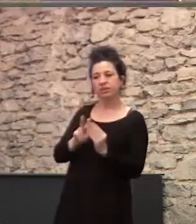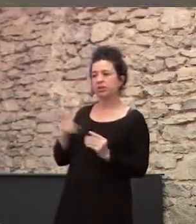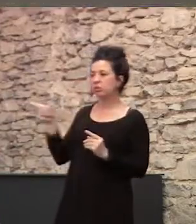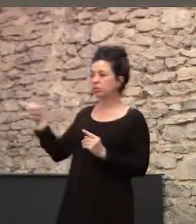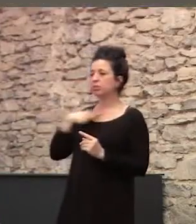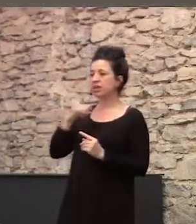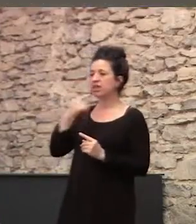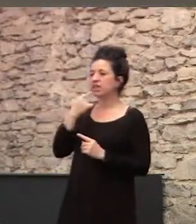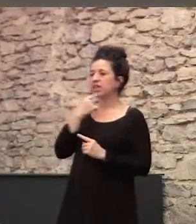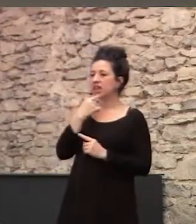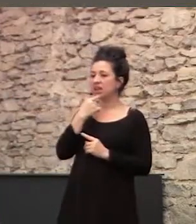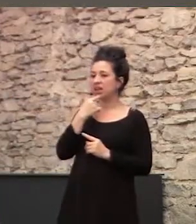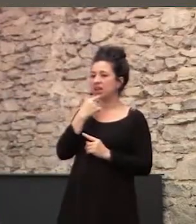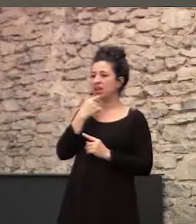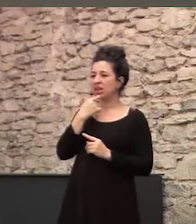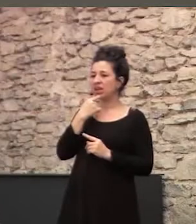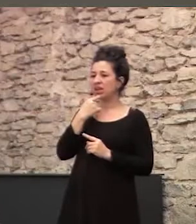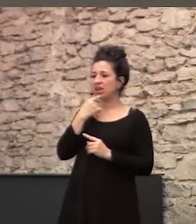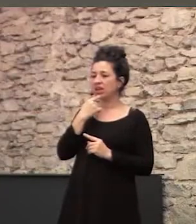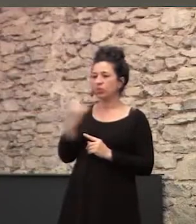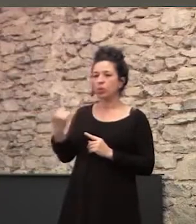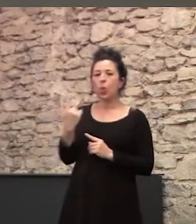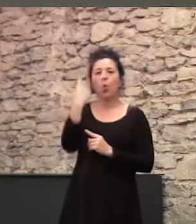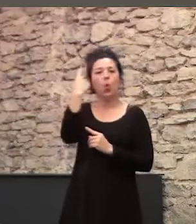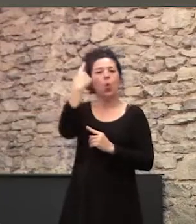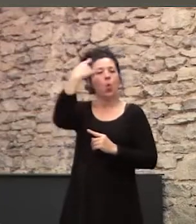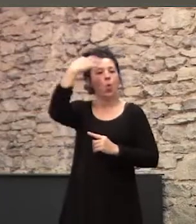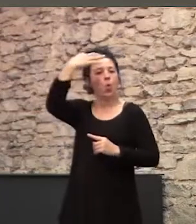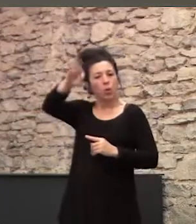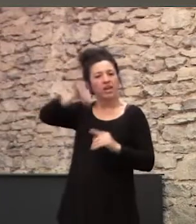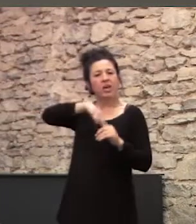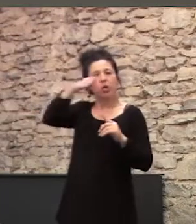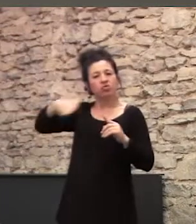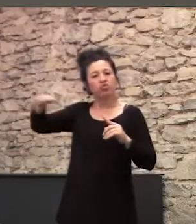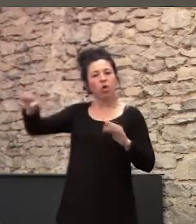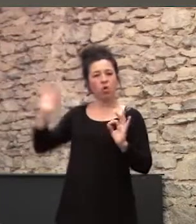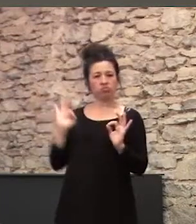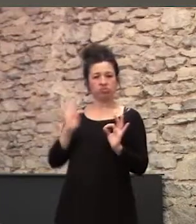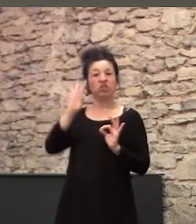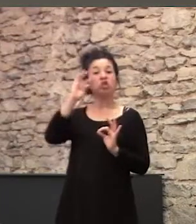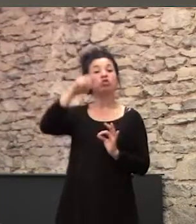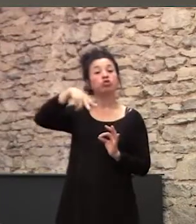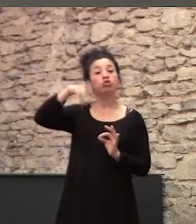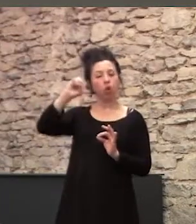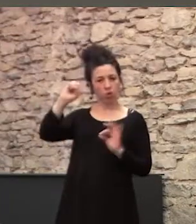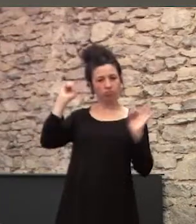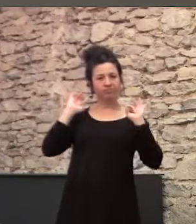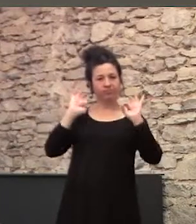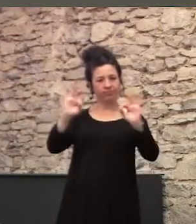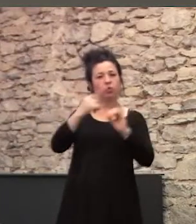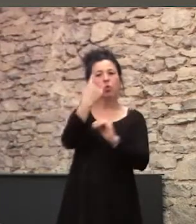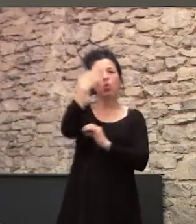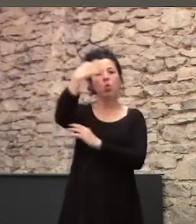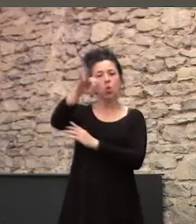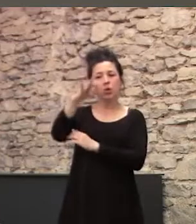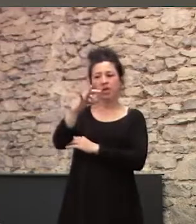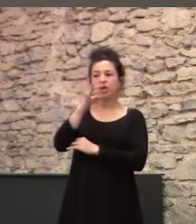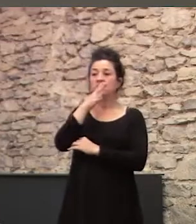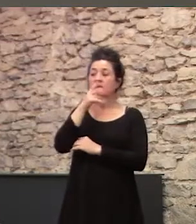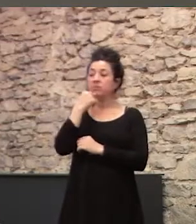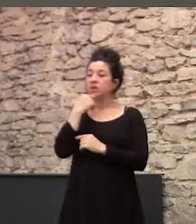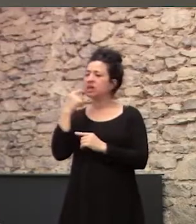zenukezu tono bakarreko idazlea zarela. Lehen esan duzu bigarren liburu horretan ez dudana